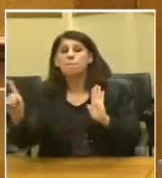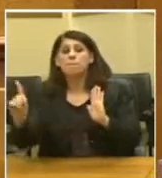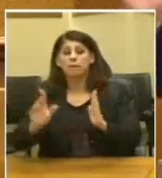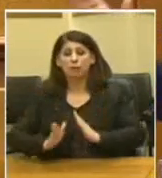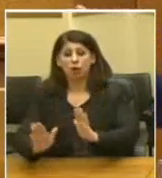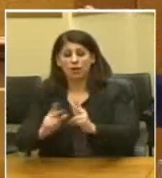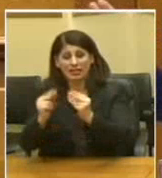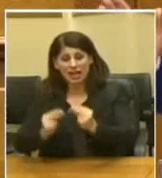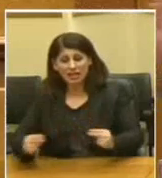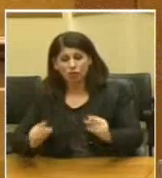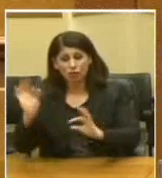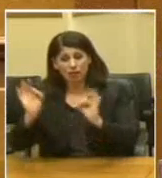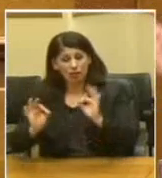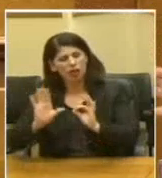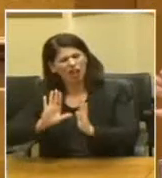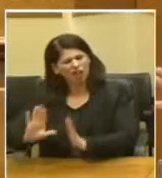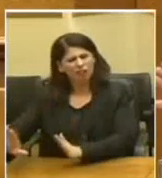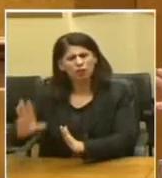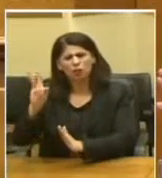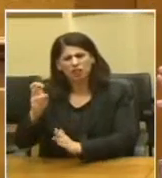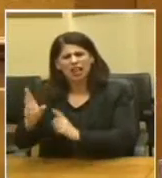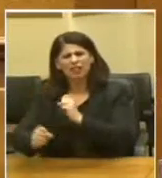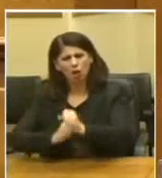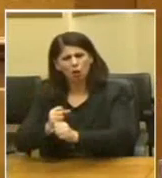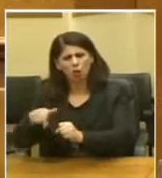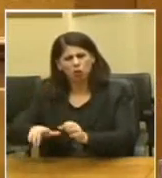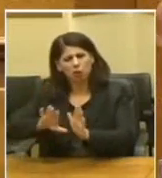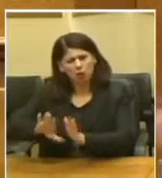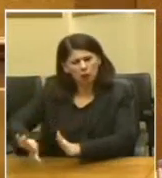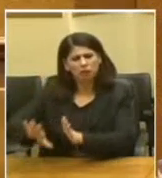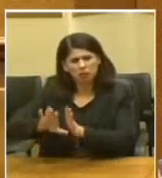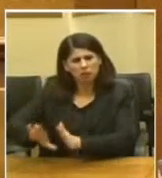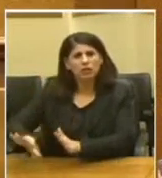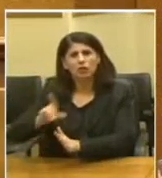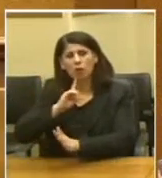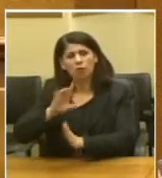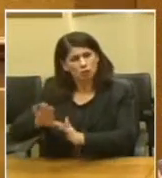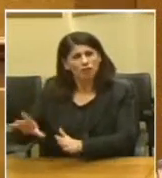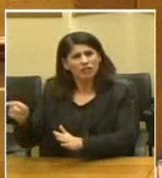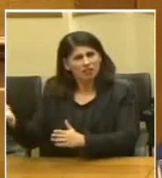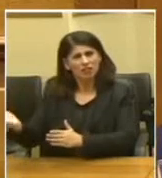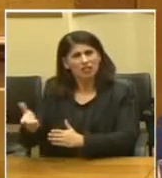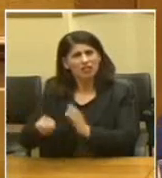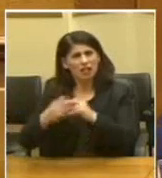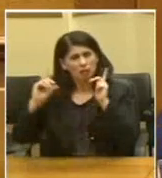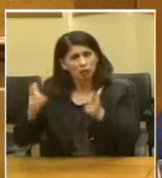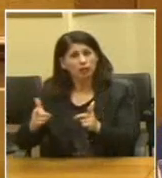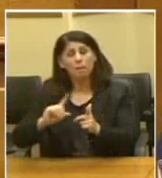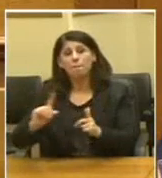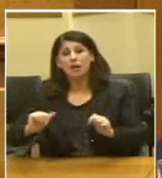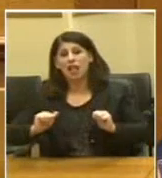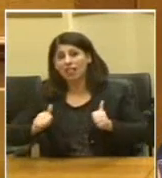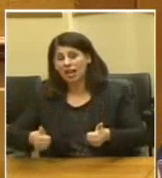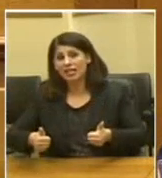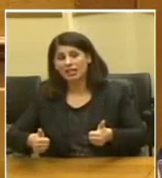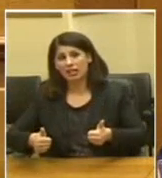μακεδονικό. Αφήστε το όπως ήταν 30 χρόνια τώρα. Αφήστε το όπως το αφήσατε εσείς. Μας λέτε μην ενθαρρύνετε